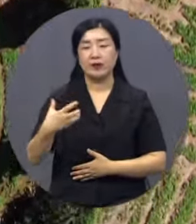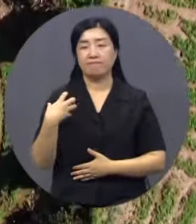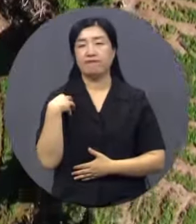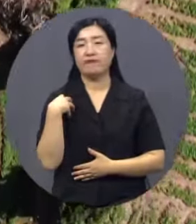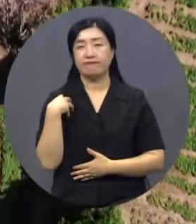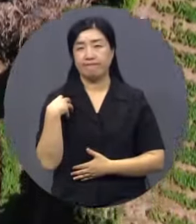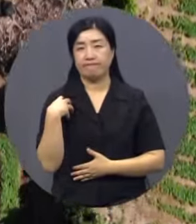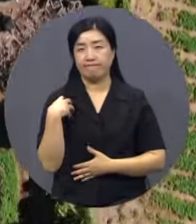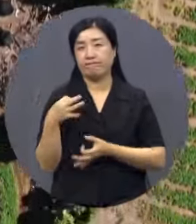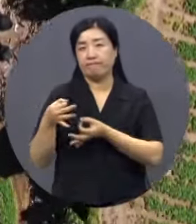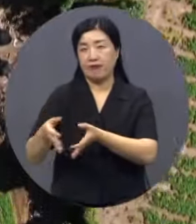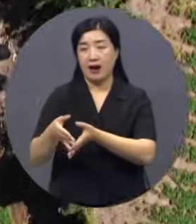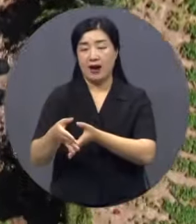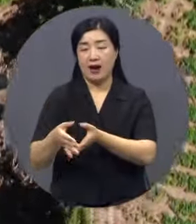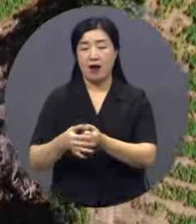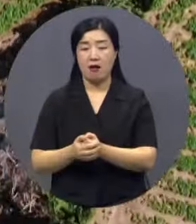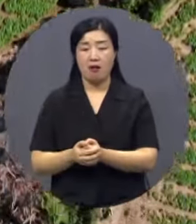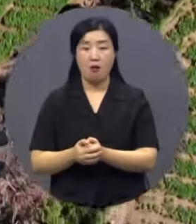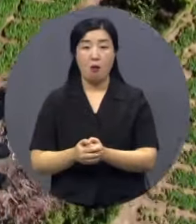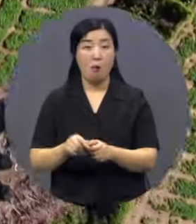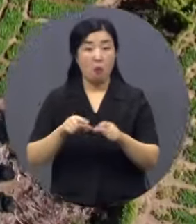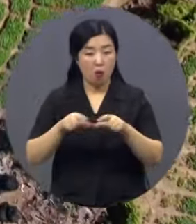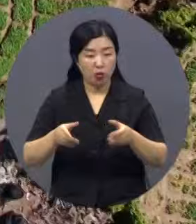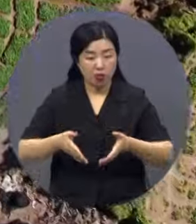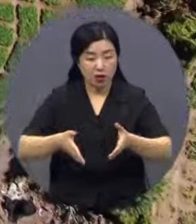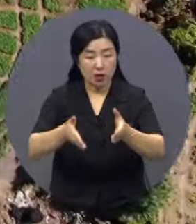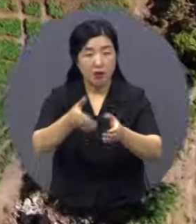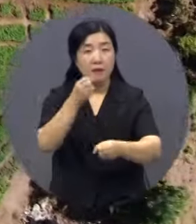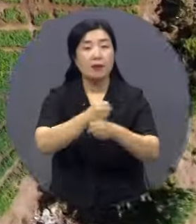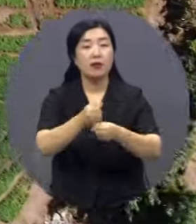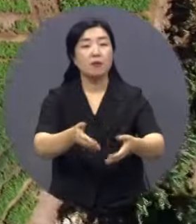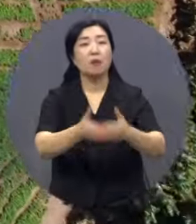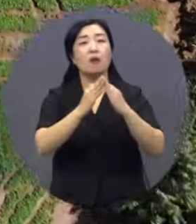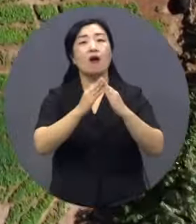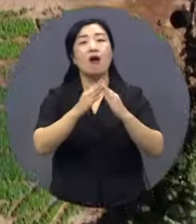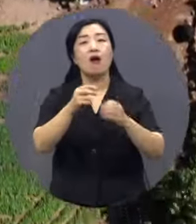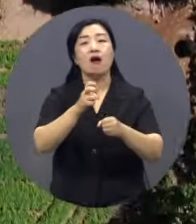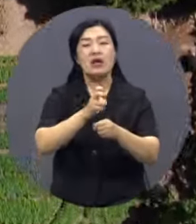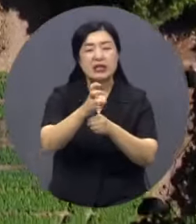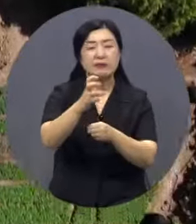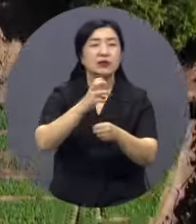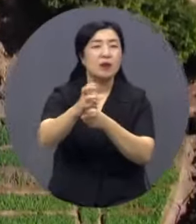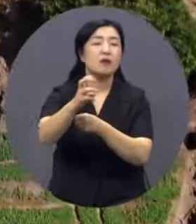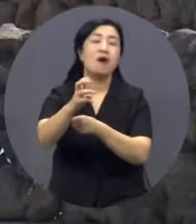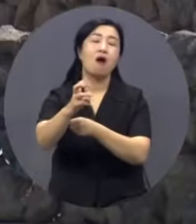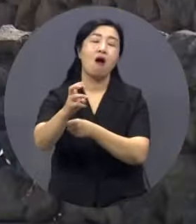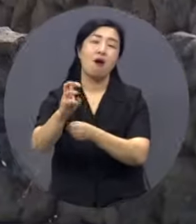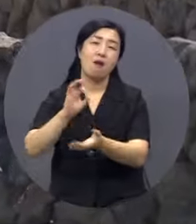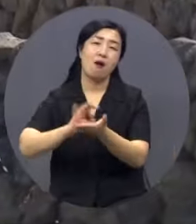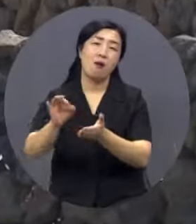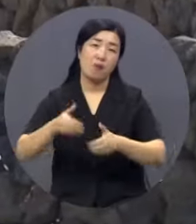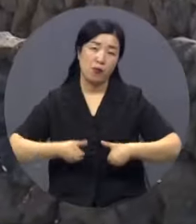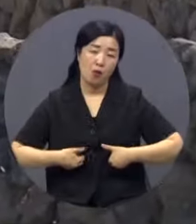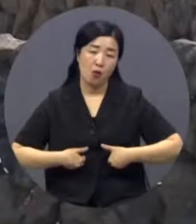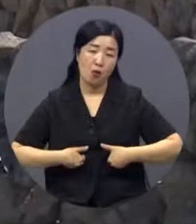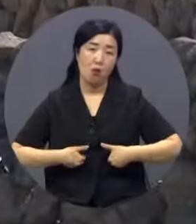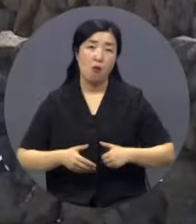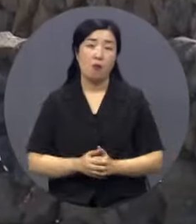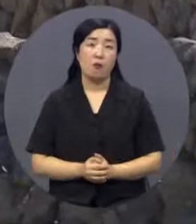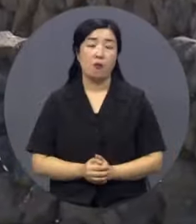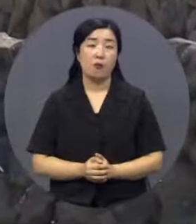부담했습니다. 보통 20, 30년 걸립니다. 그리고 이 예산이 수반되기 때문에 지방재정 확보하기가 어려워요.